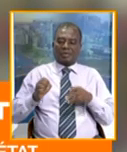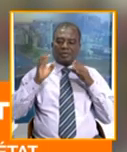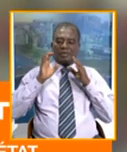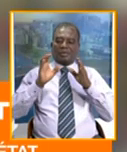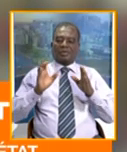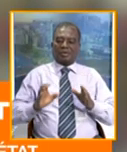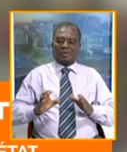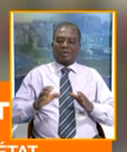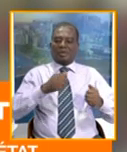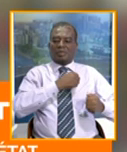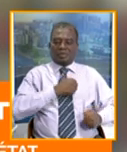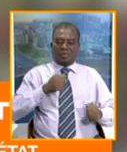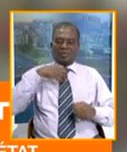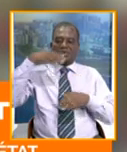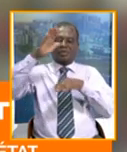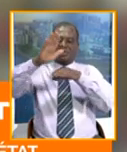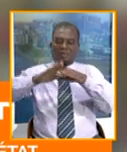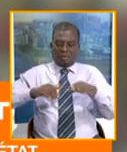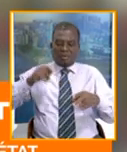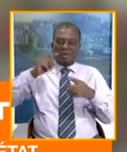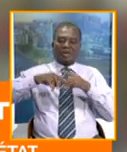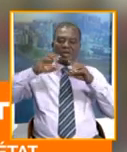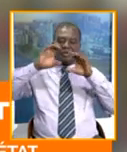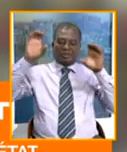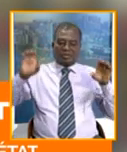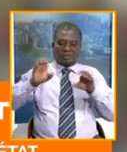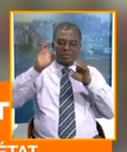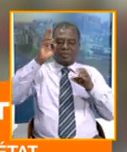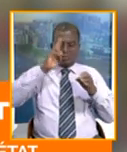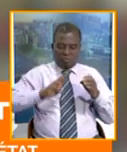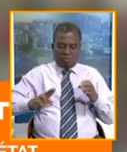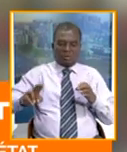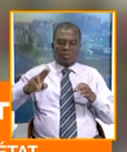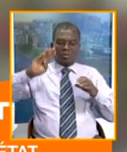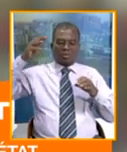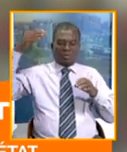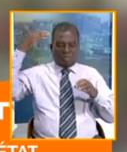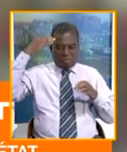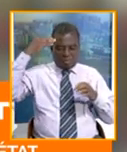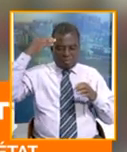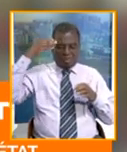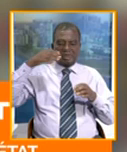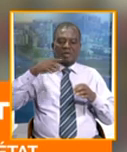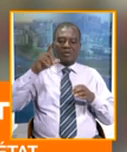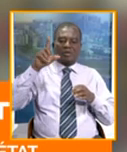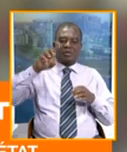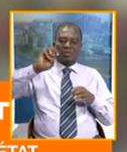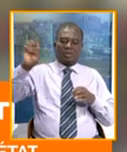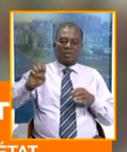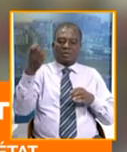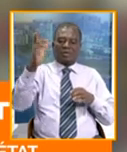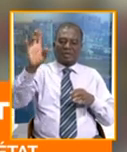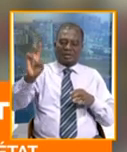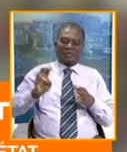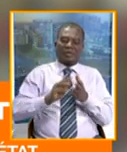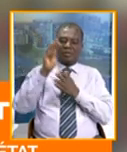militaires ci-après sont conviées à la cérémonie d'hommage de la nation au Premier ministre Ahmed Bakayoko qui aura lieu le mercredi 17 mars 2021 à partir